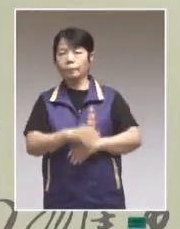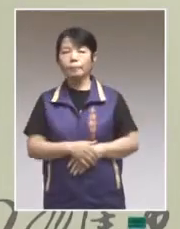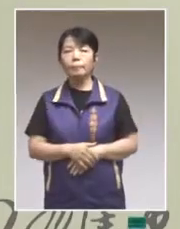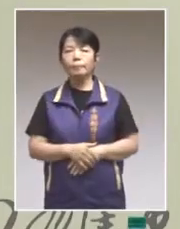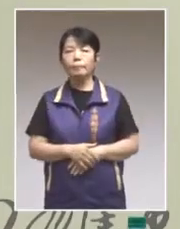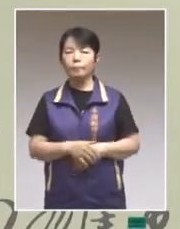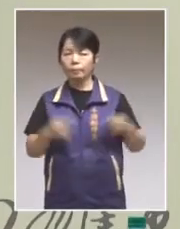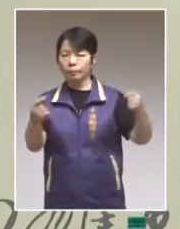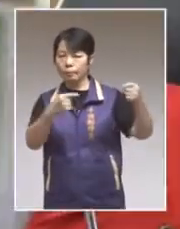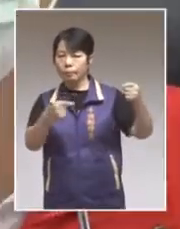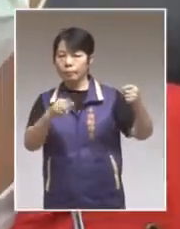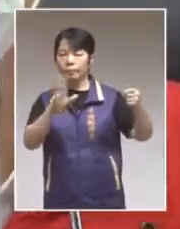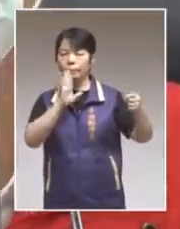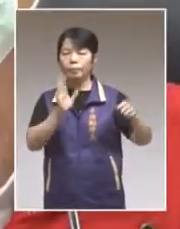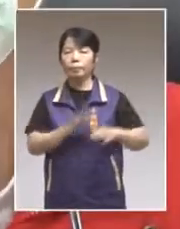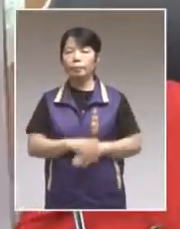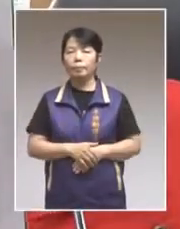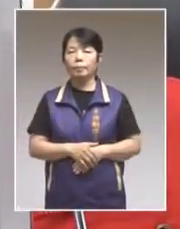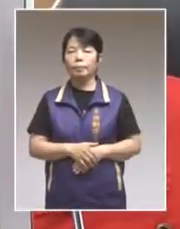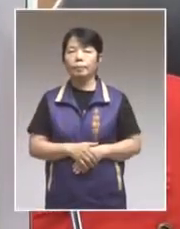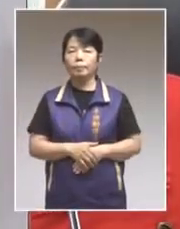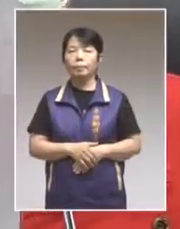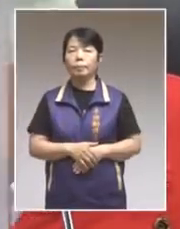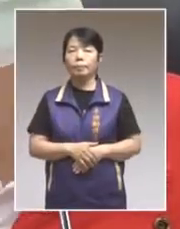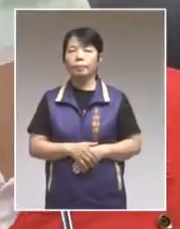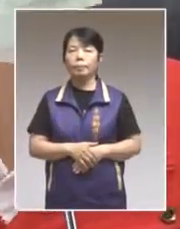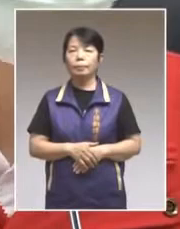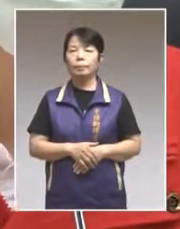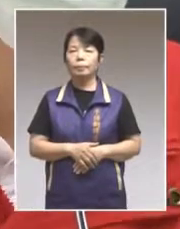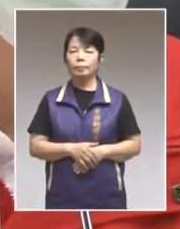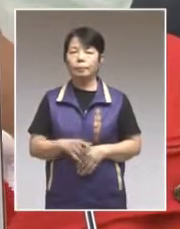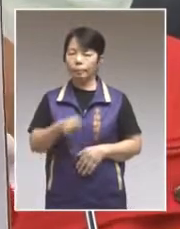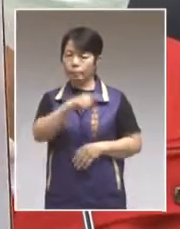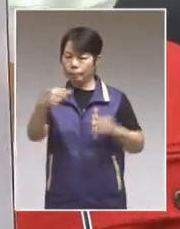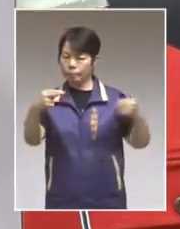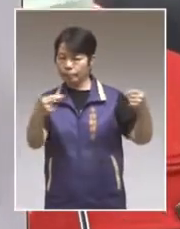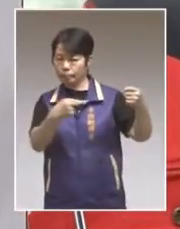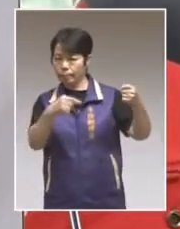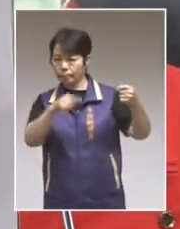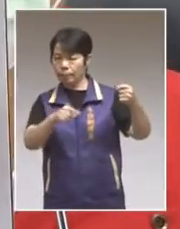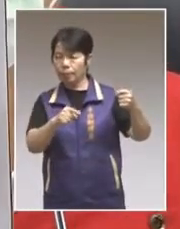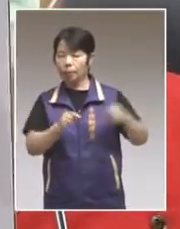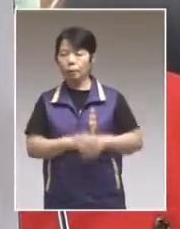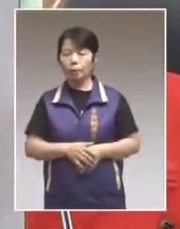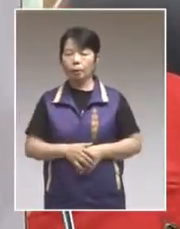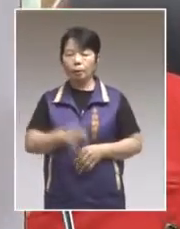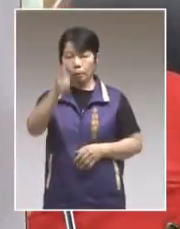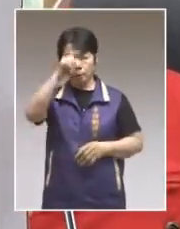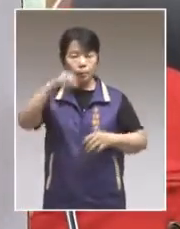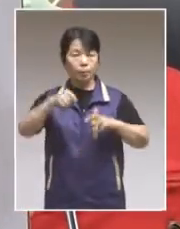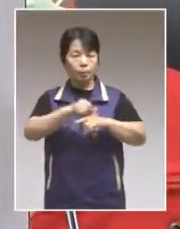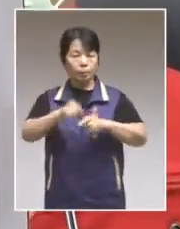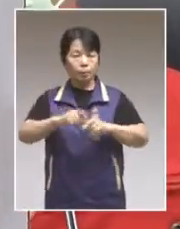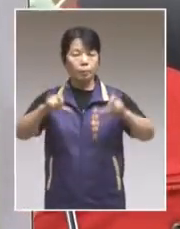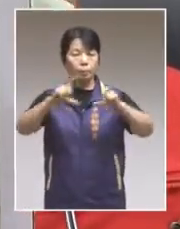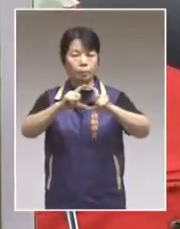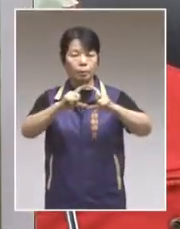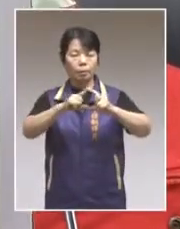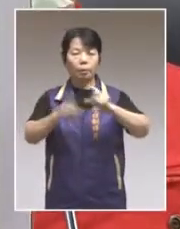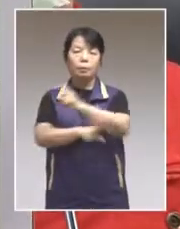这张图分级医疗全人照的这张图，所以各位可以看得出来，这个黄金三角的最下端就是基层的照